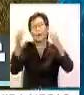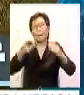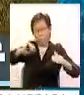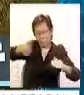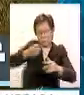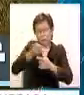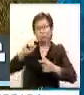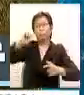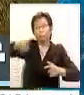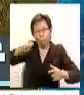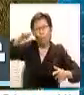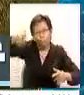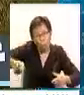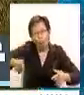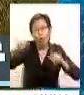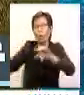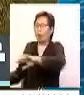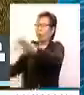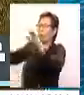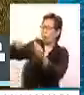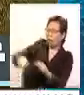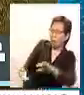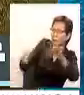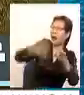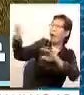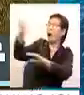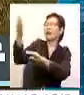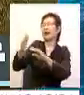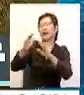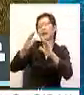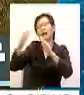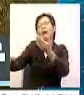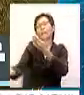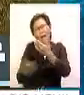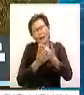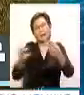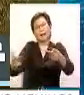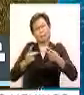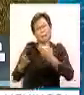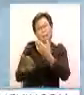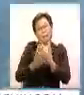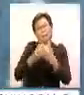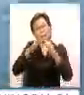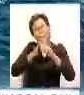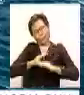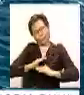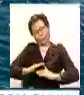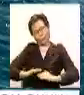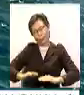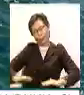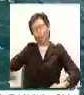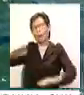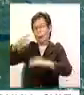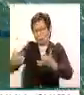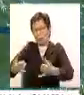besok dan lusa, keadaan ombak dan angin akan kembali tenang. Dan bagi tempoh 24 jam ini, amaran angin kencang masih